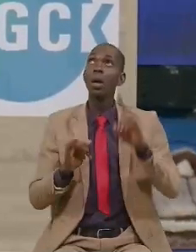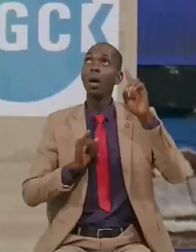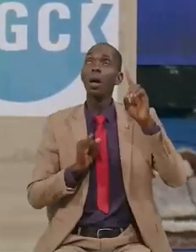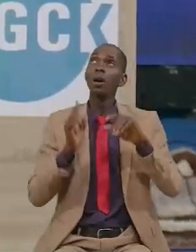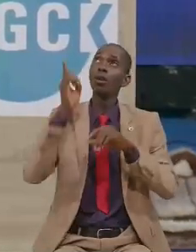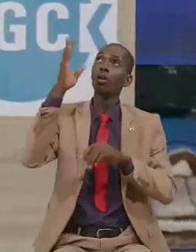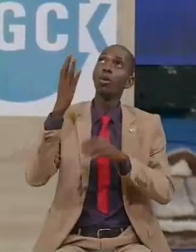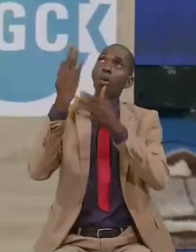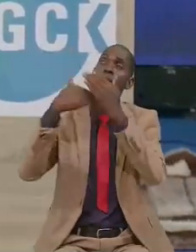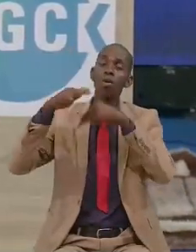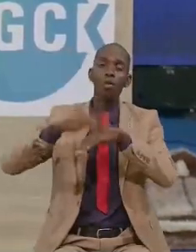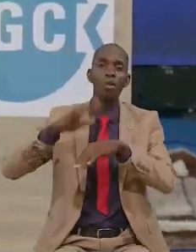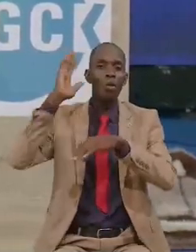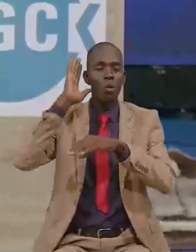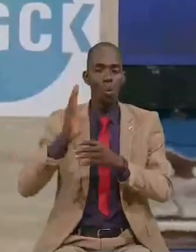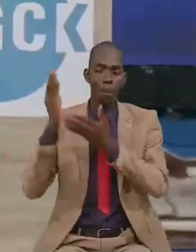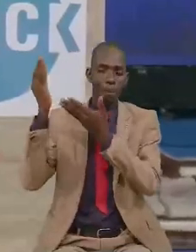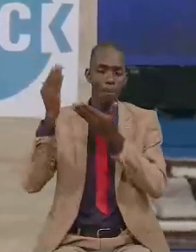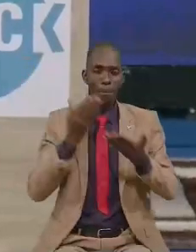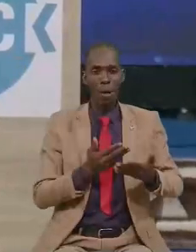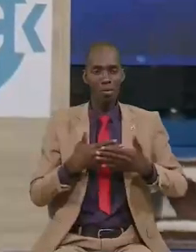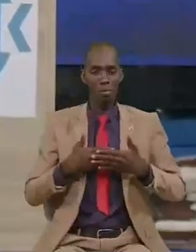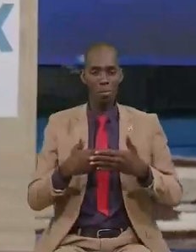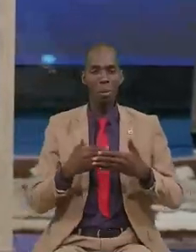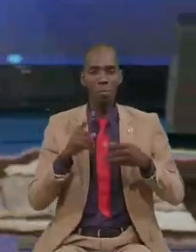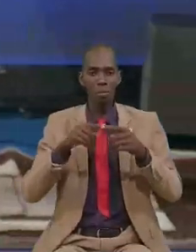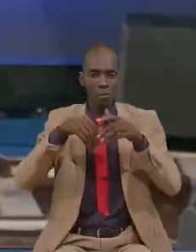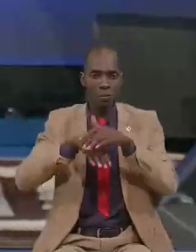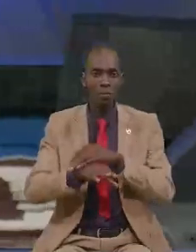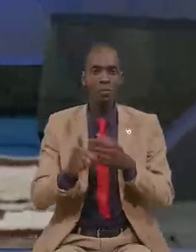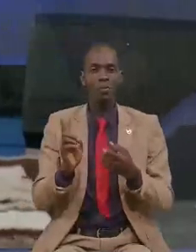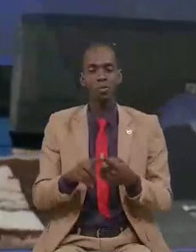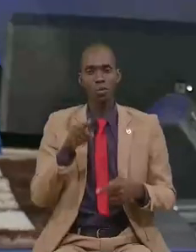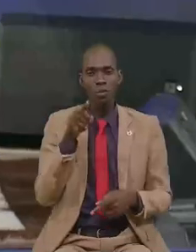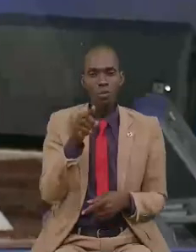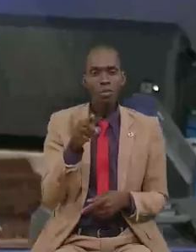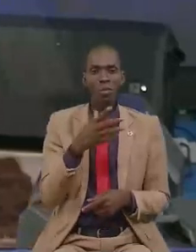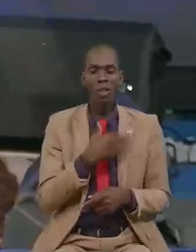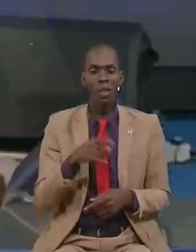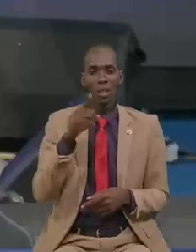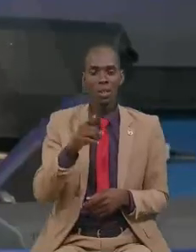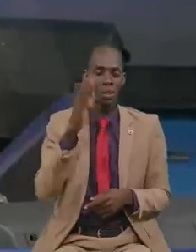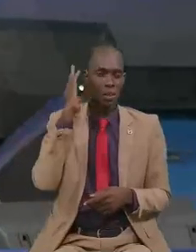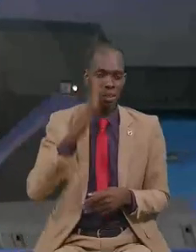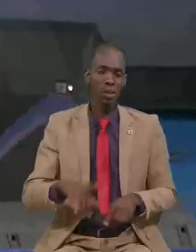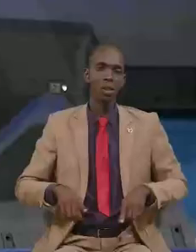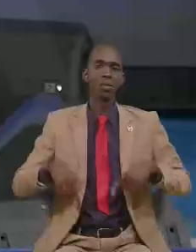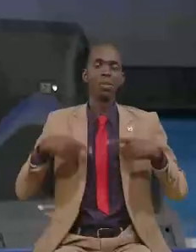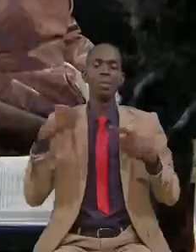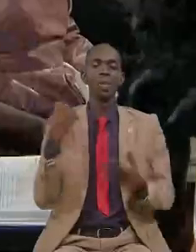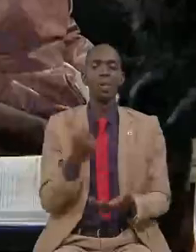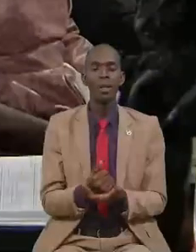Il dit, voici moi l'Éternel, je vais faire entrer en vous un esprit et vous vivrez.